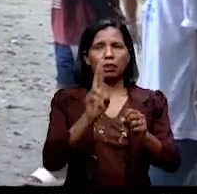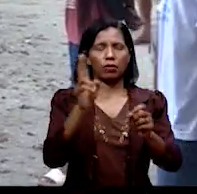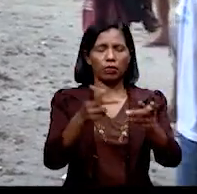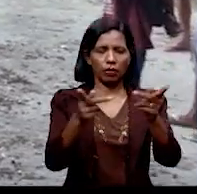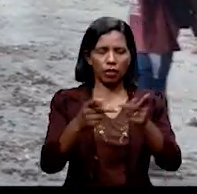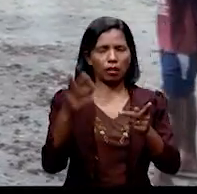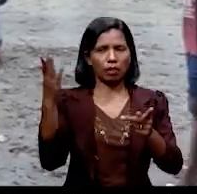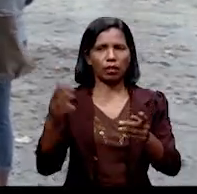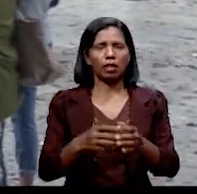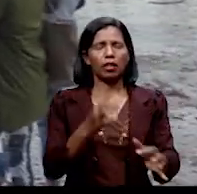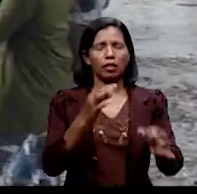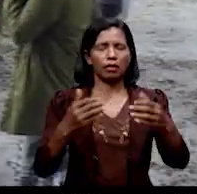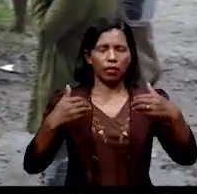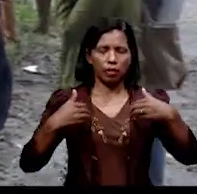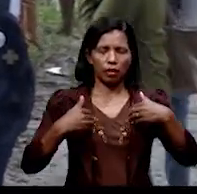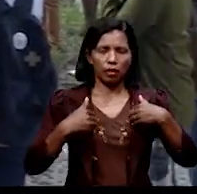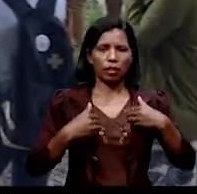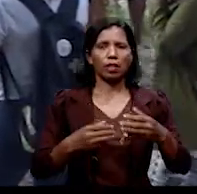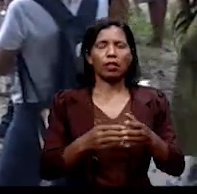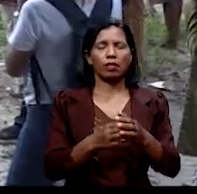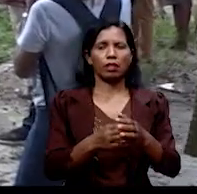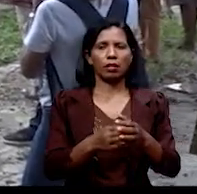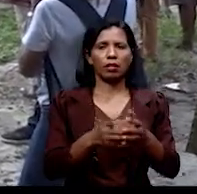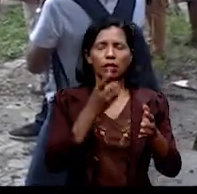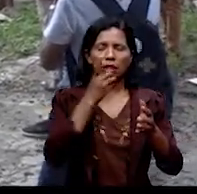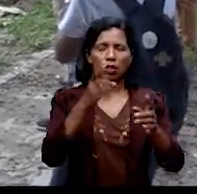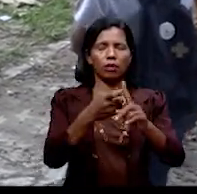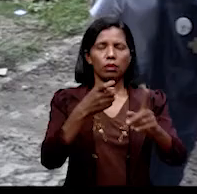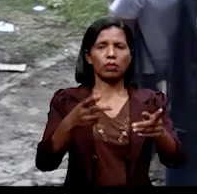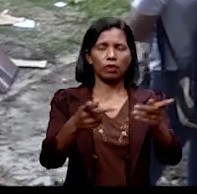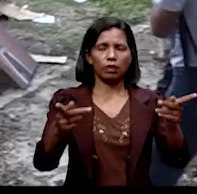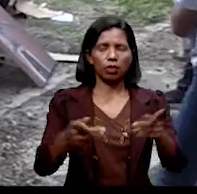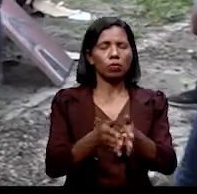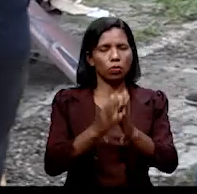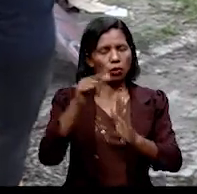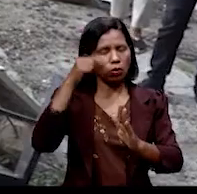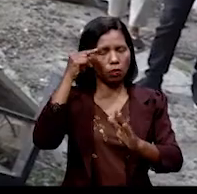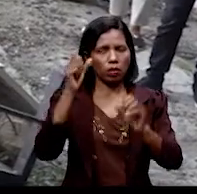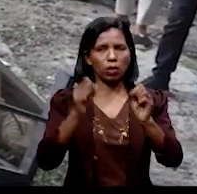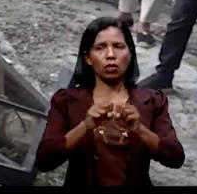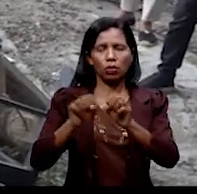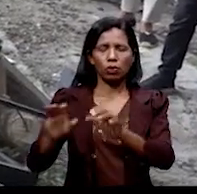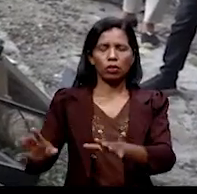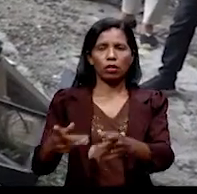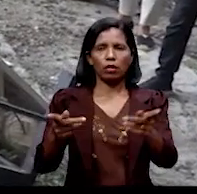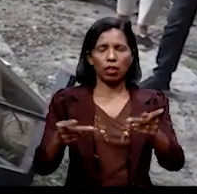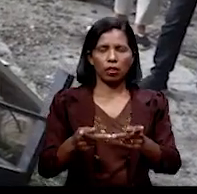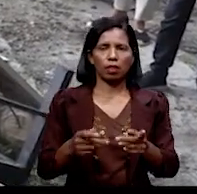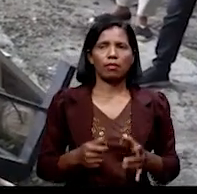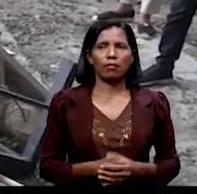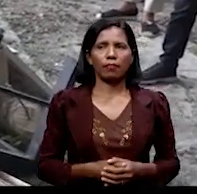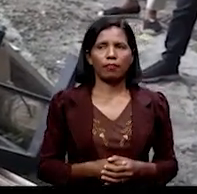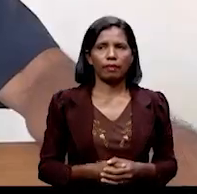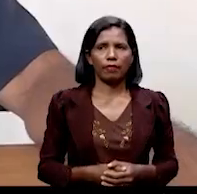refere. Maski ia ona despaisu husi teras no propriedadi nebe husu grupo Artemoris atu husik fatin ni mamuk. Ohin